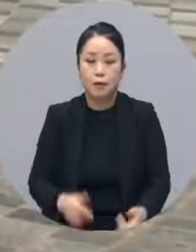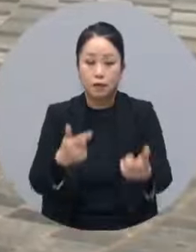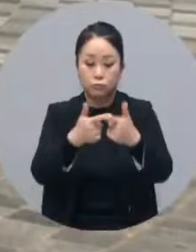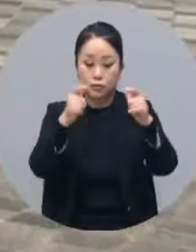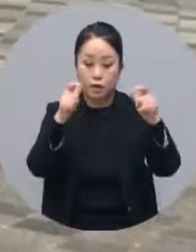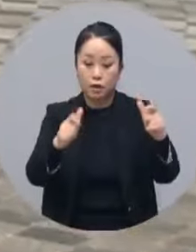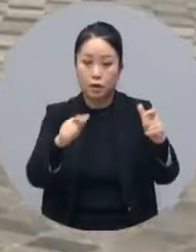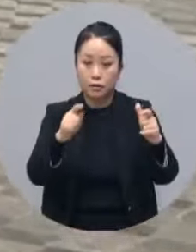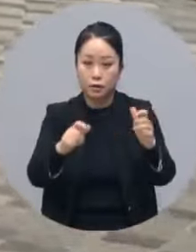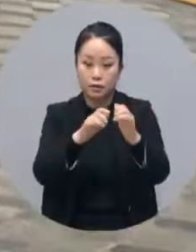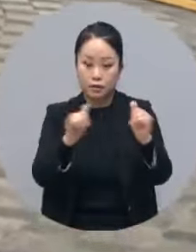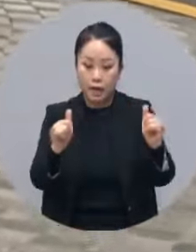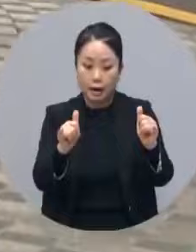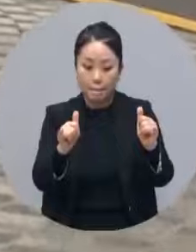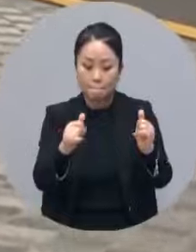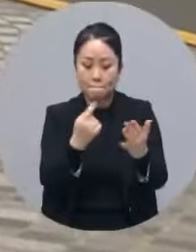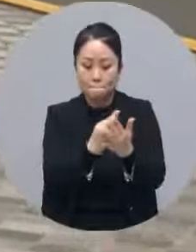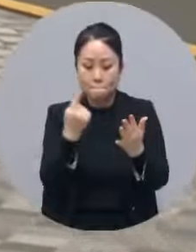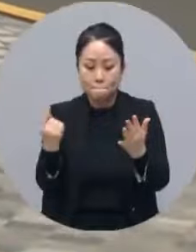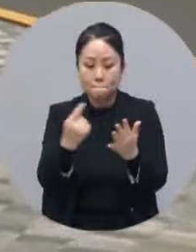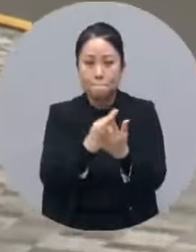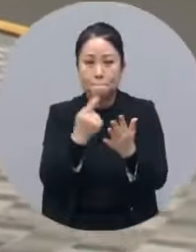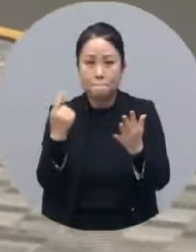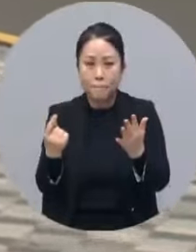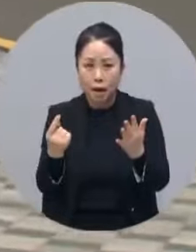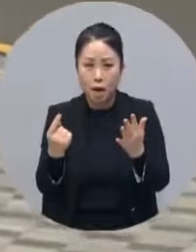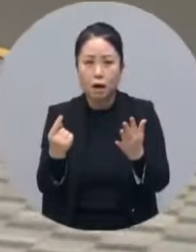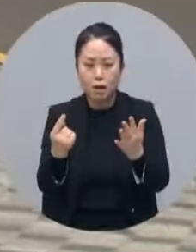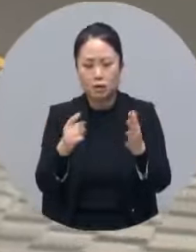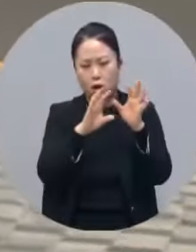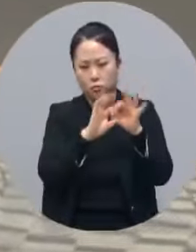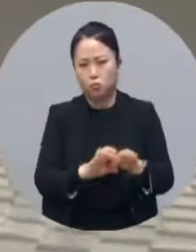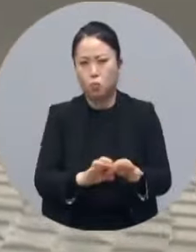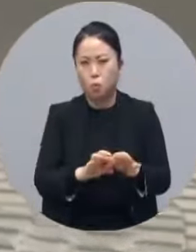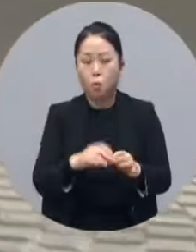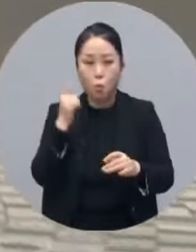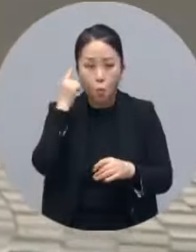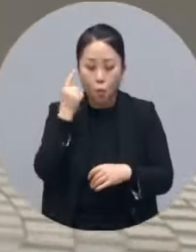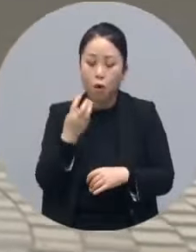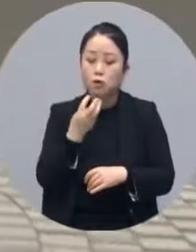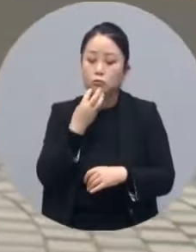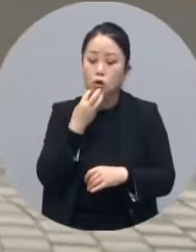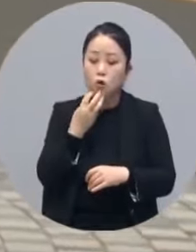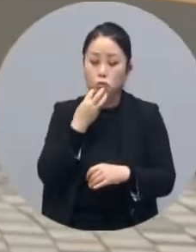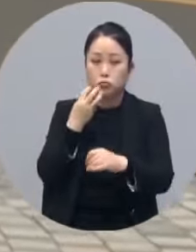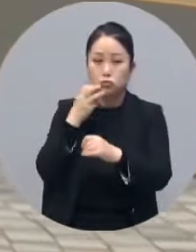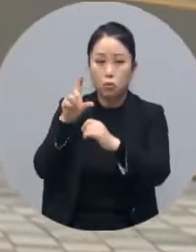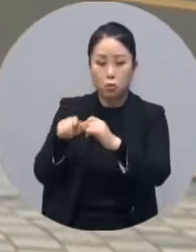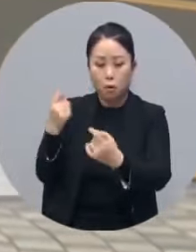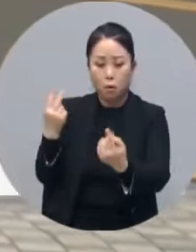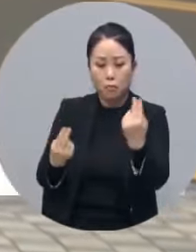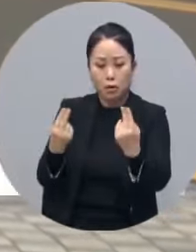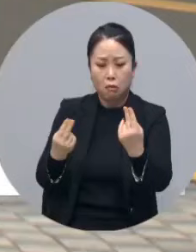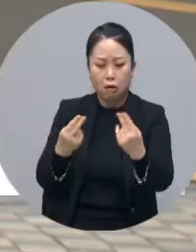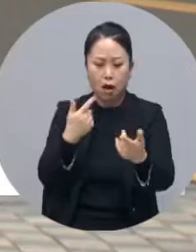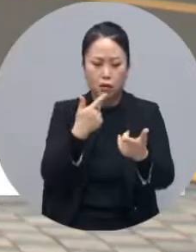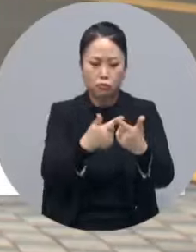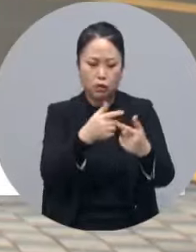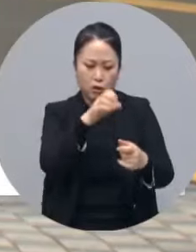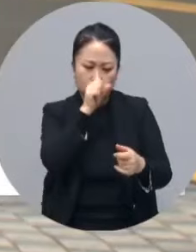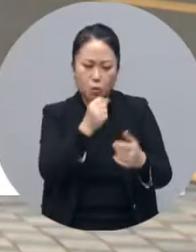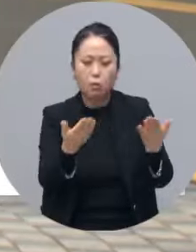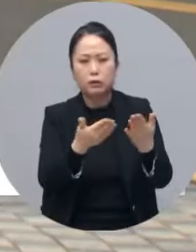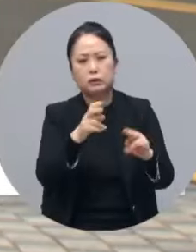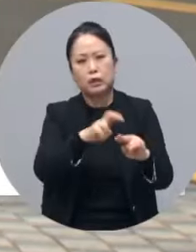부산에선 해마다 인구 유출이 계속되고 있습니다. 서울 수도권과 비교해 양질의 일자리가 부족한 데다 임금 또한 낮아 특히